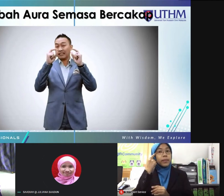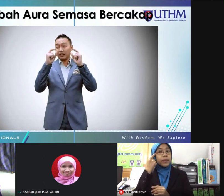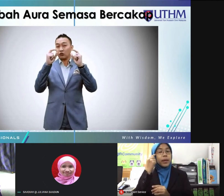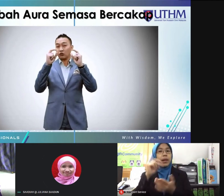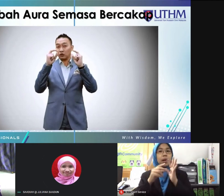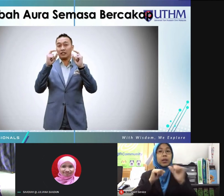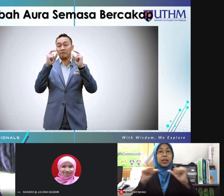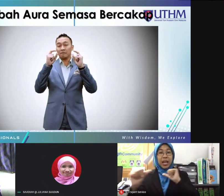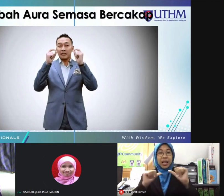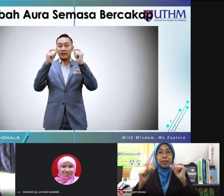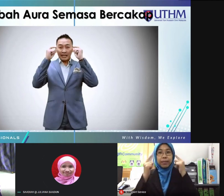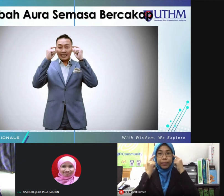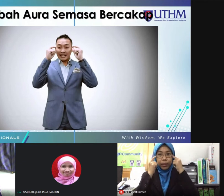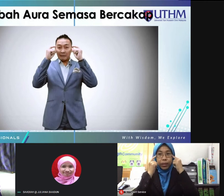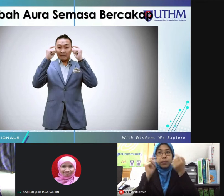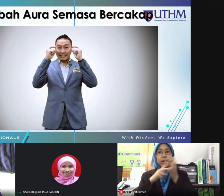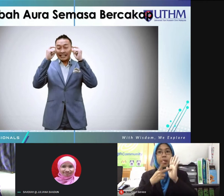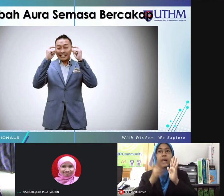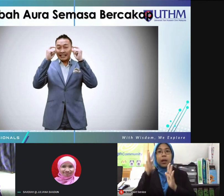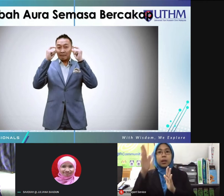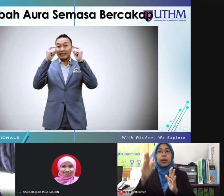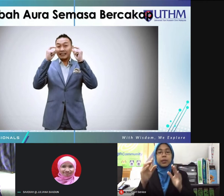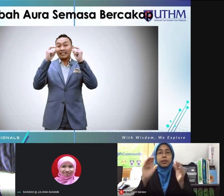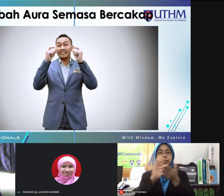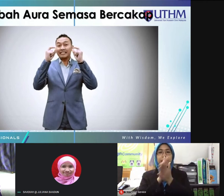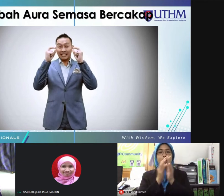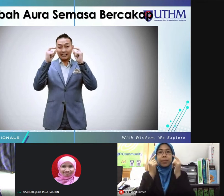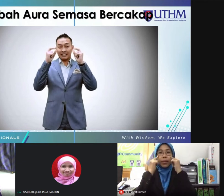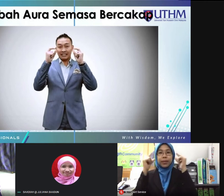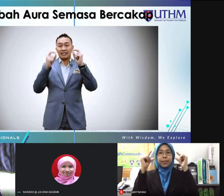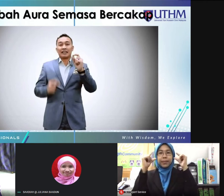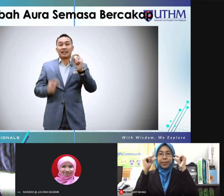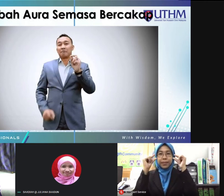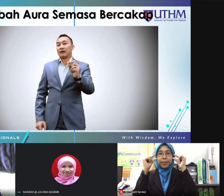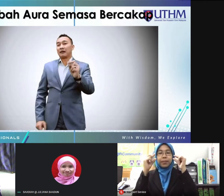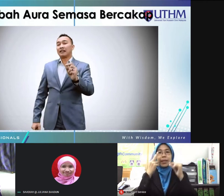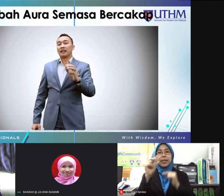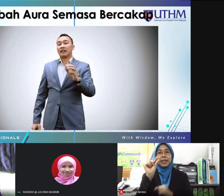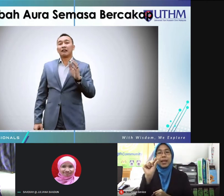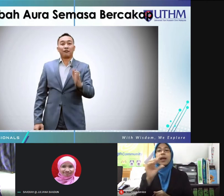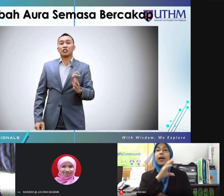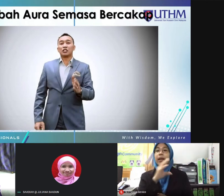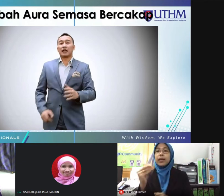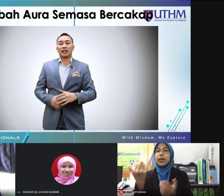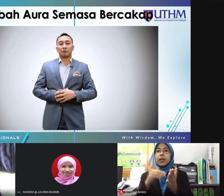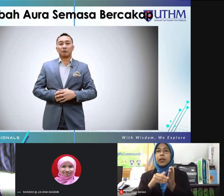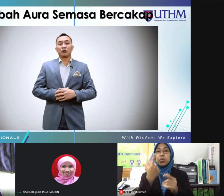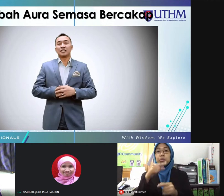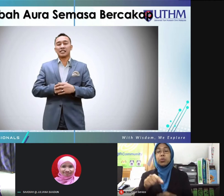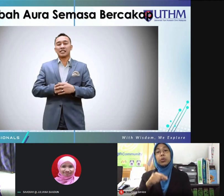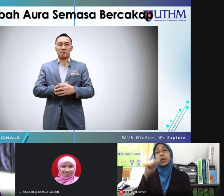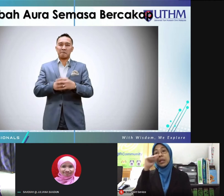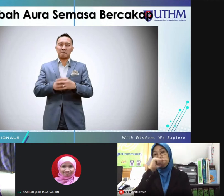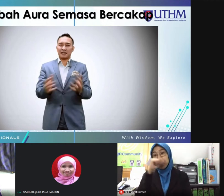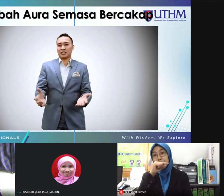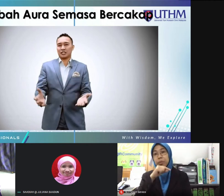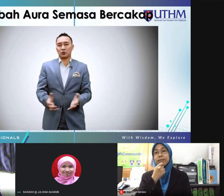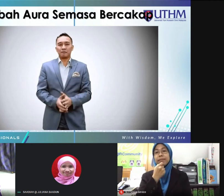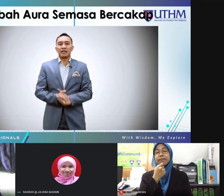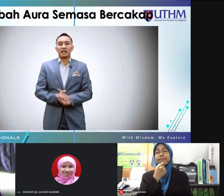kita aktifkan otot ini, ia akan mengecilkan mata kita sedikit. Berbanding dengan fake smile ataupun